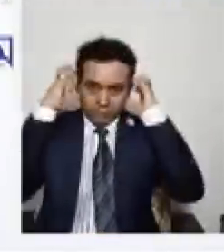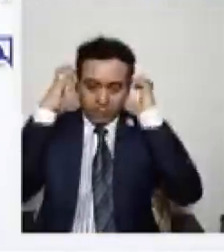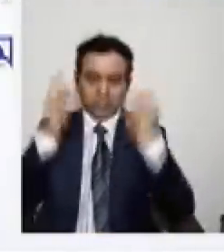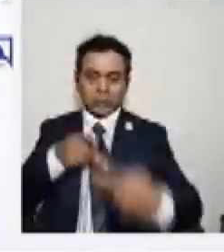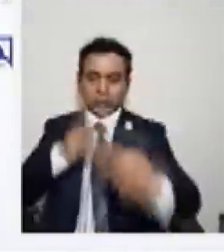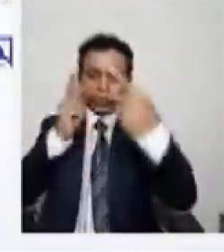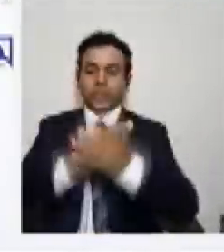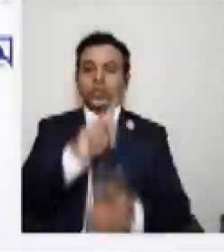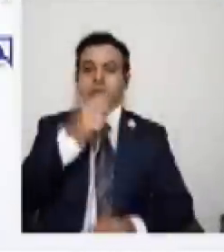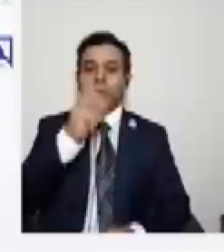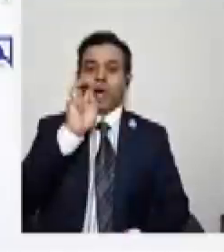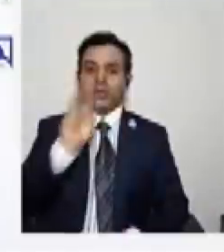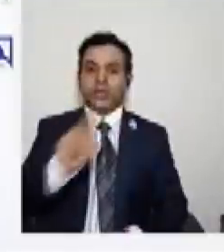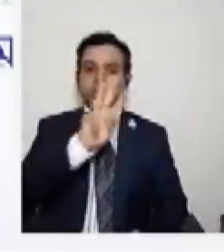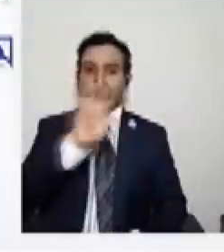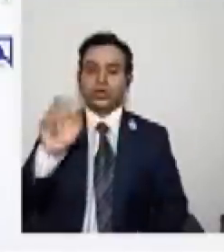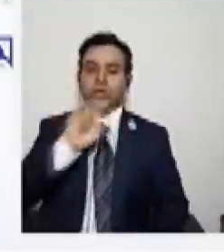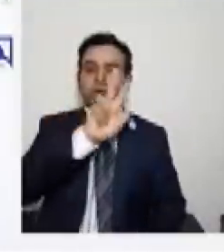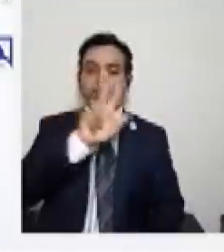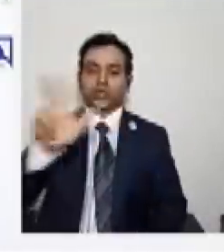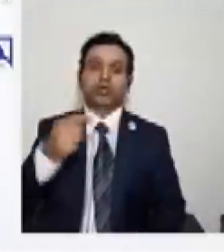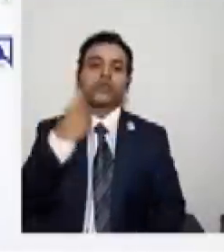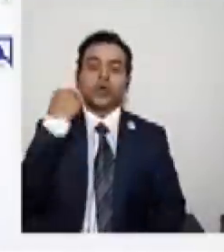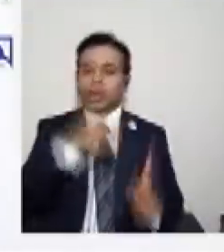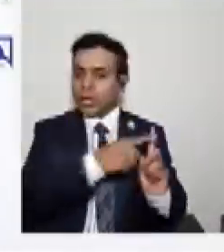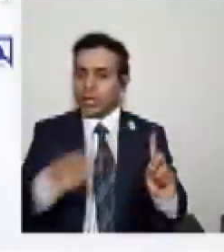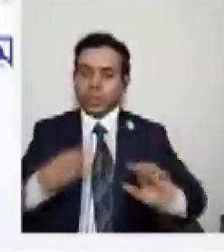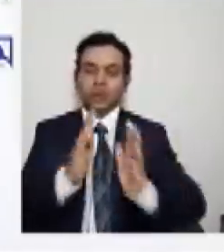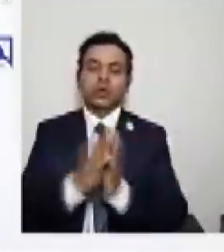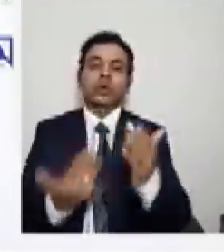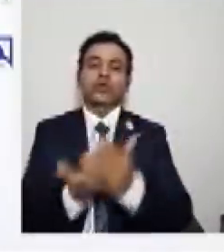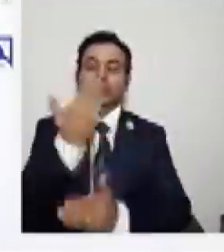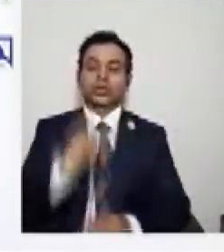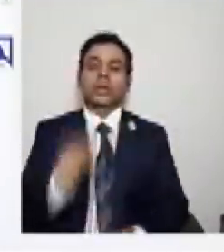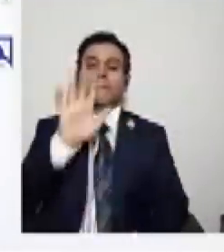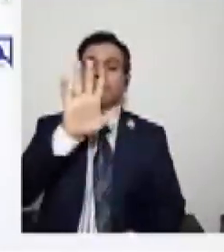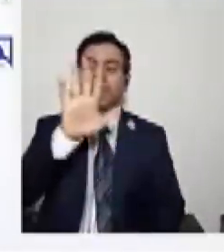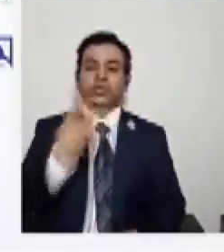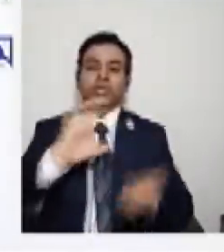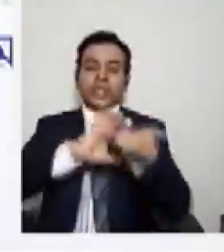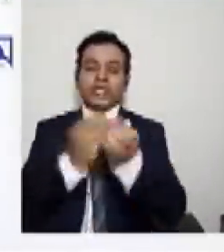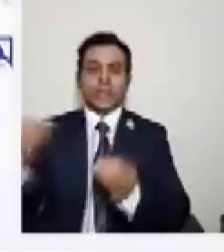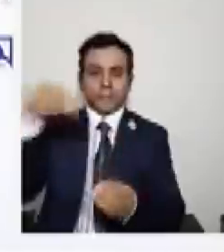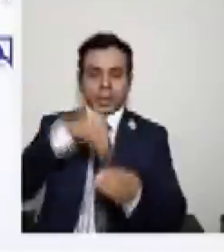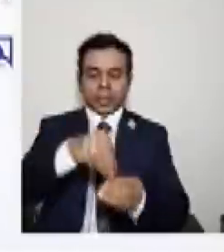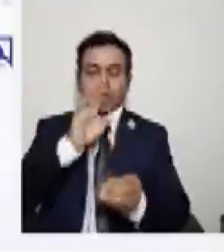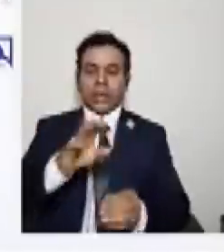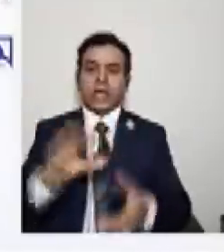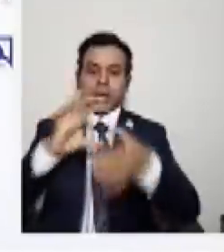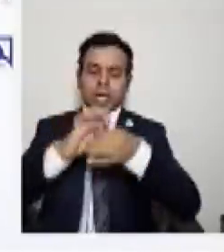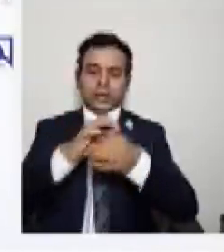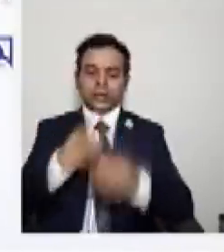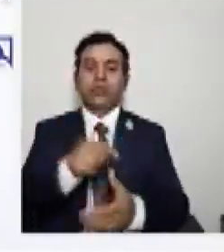1,25,95,855টি। অনলাইন প্ল্যাটফর্ম মুক্ত পাঠে হটলাইন সেবা দেওয়ার জন্য প্রশিক্ষণপ্রাপ্ত চিকিৎসক 16,388 জন এবং গত